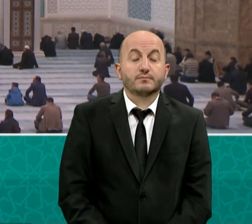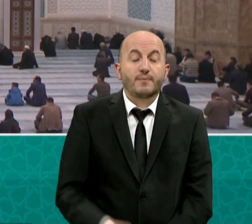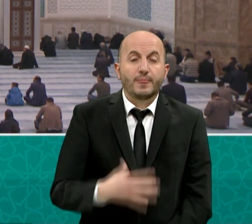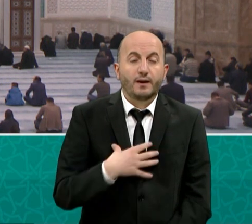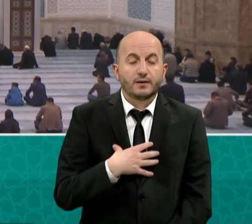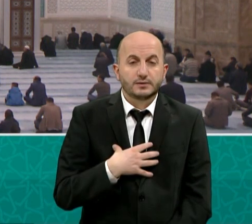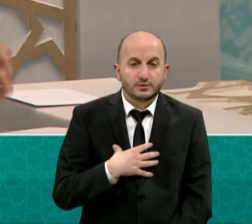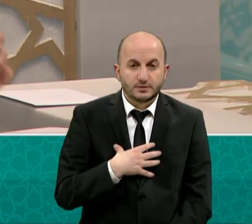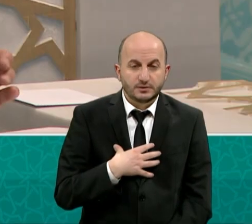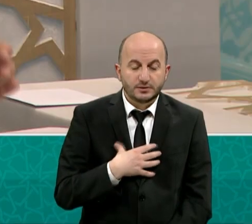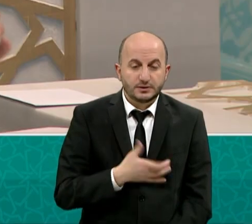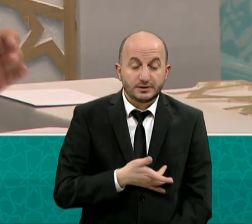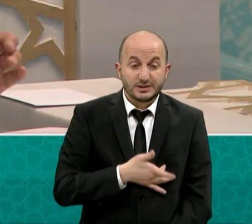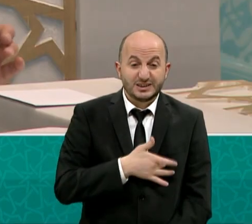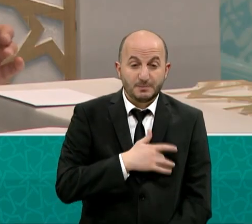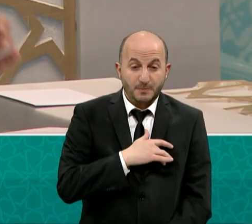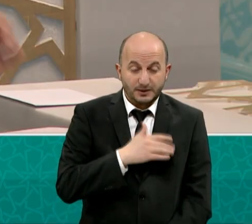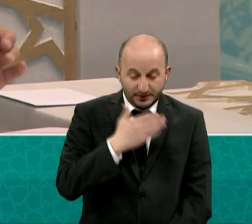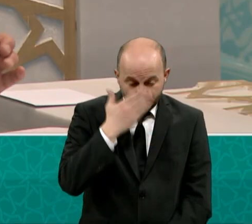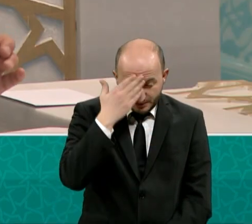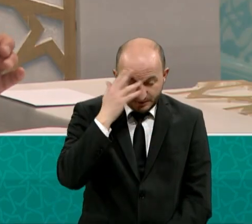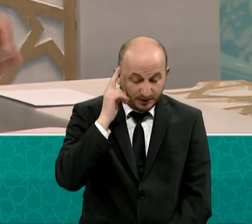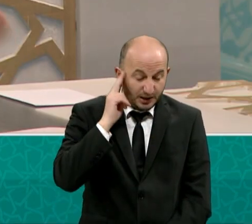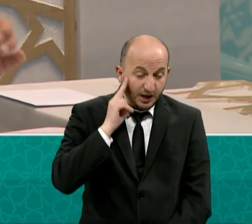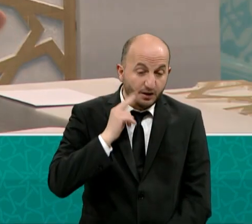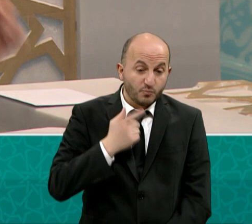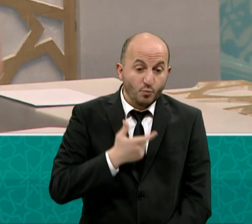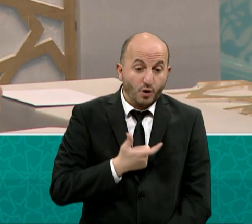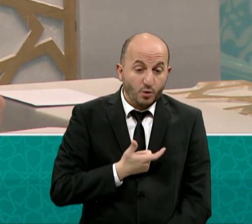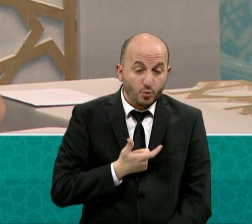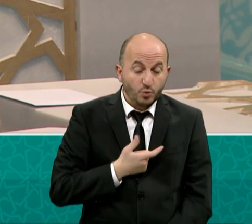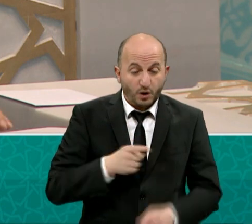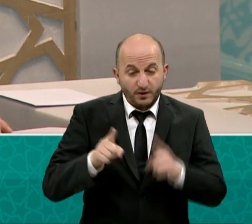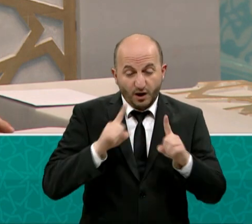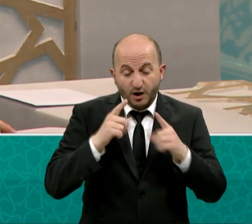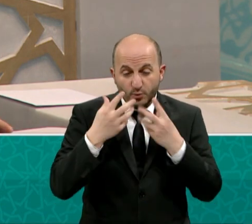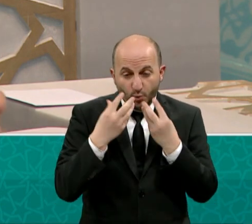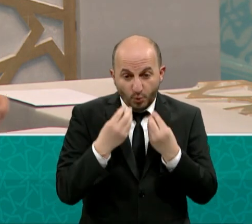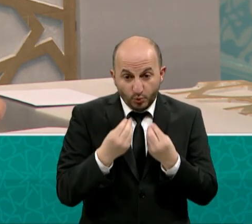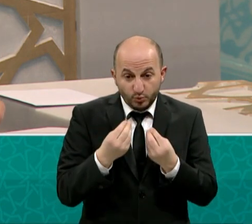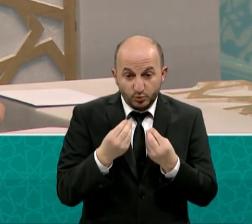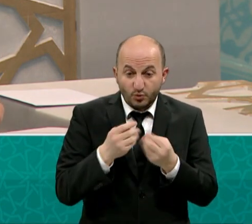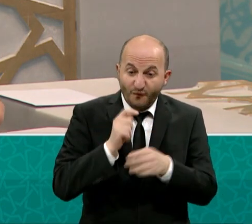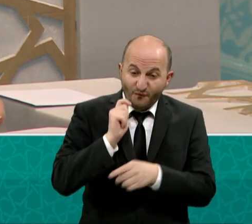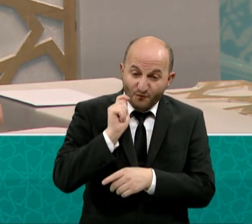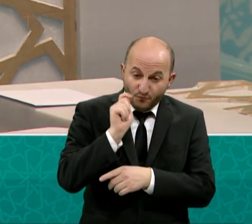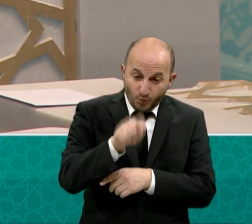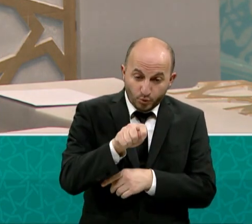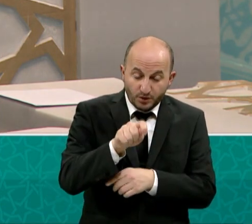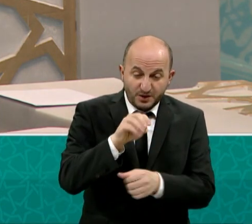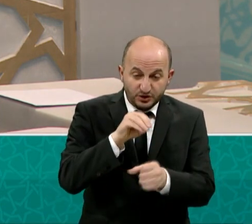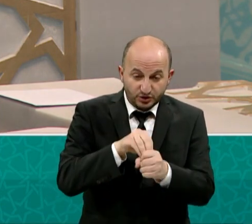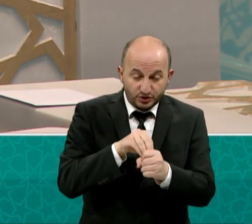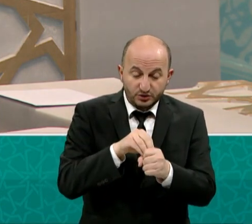Dinin iman, ibadet, ahlak ve muamelat, hukuk, adalet olduğunu vurgulamak için okuyorum bu ayet-i